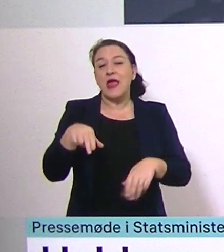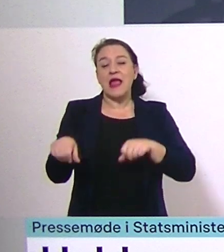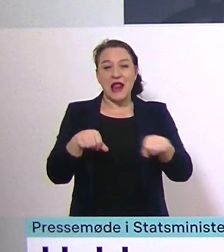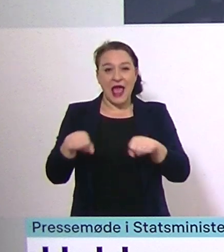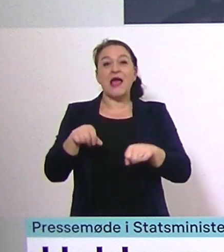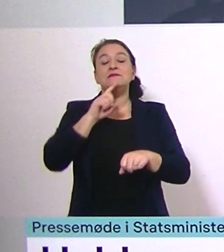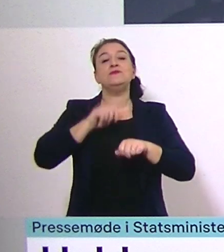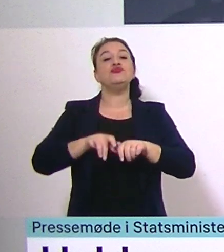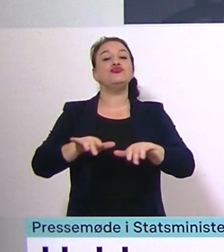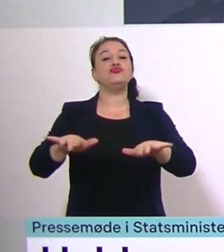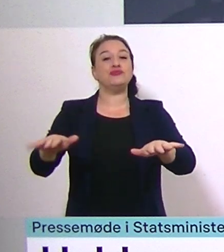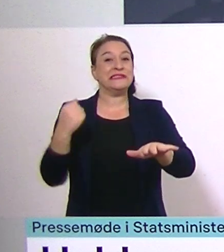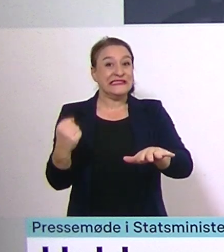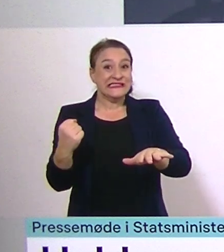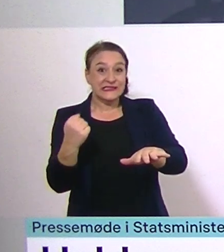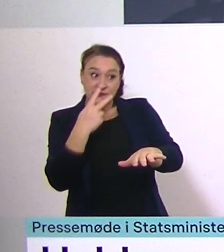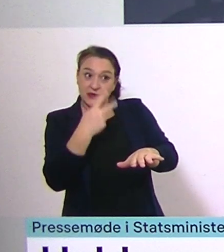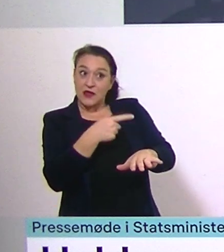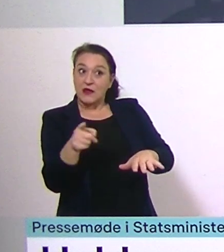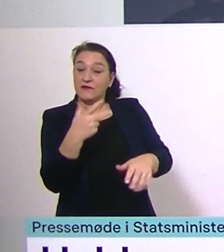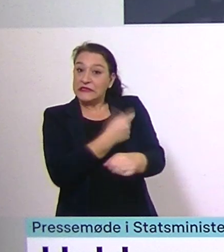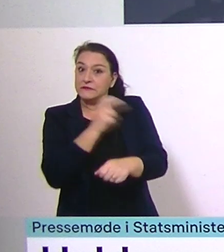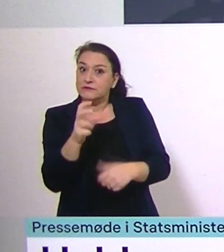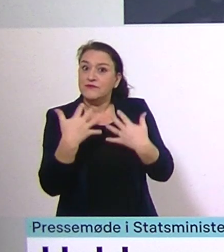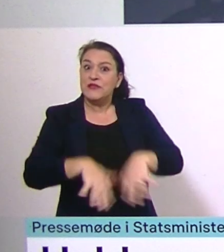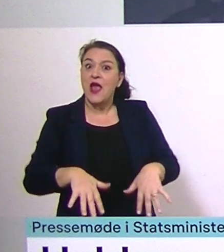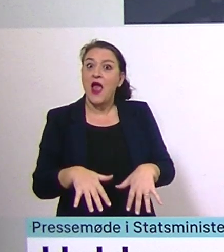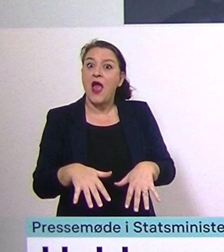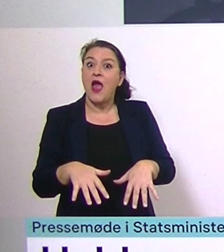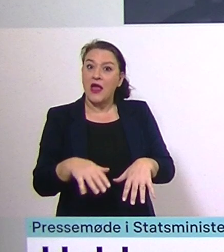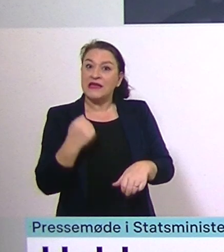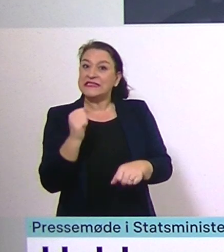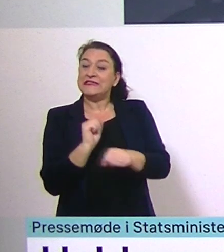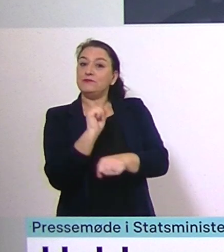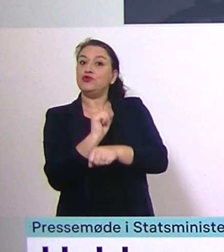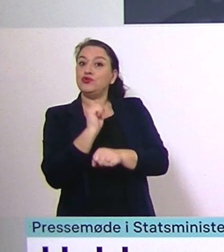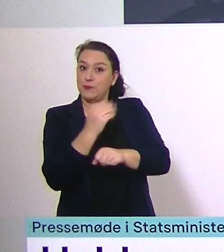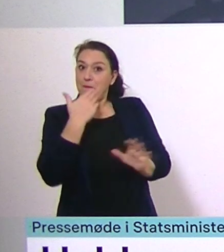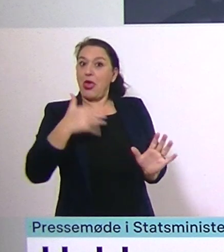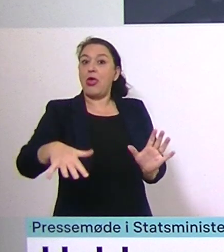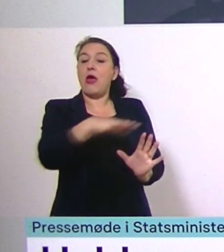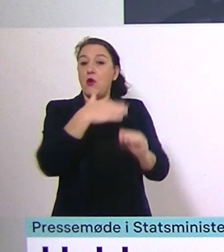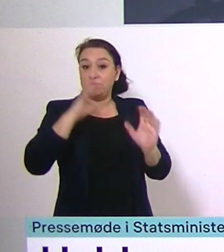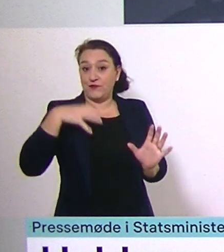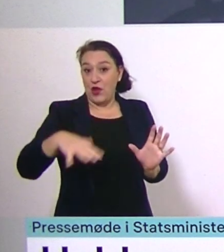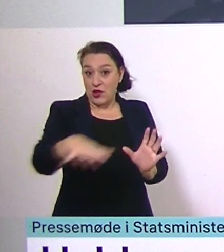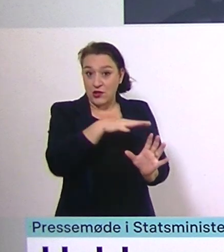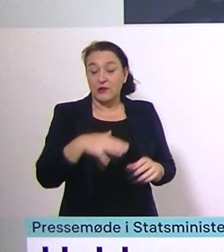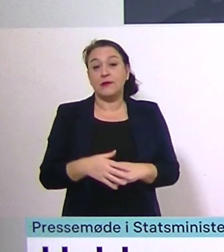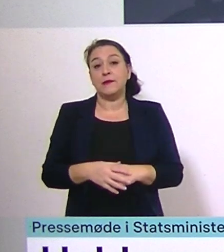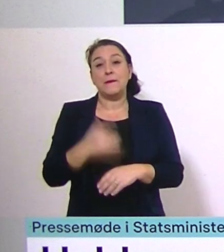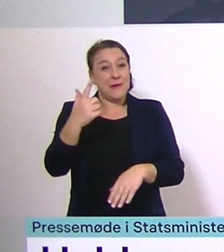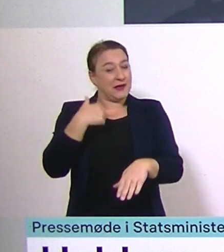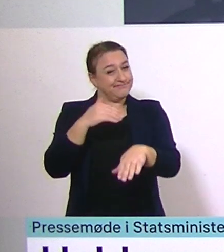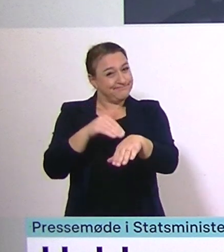vaccinerne virker, der er en høj grad af immunitet i befolkningen. Og lad mig understrege, at selvom vi også